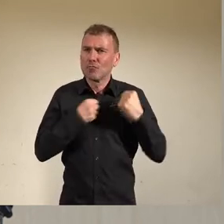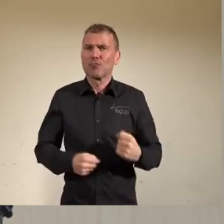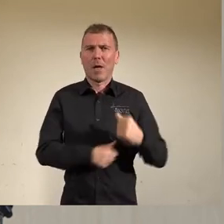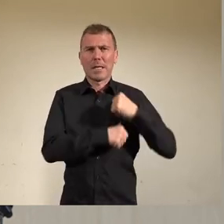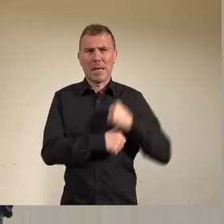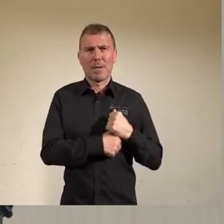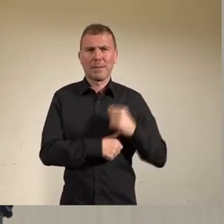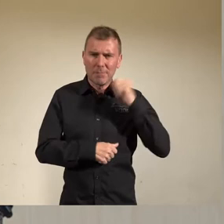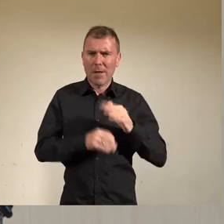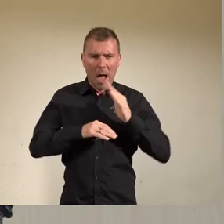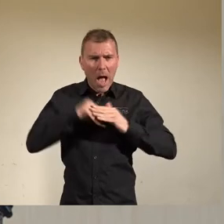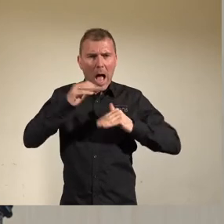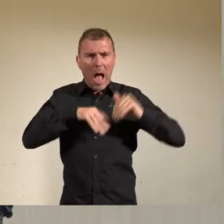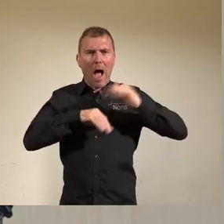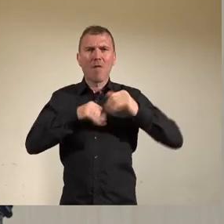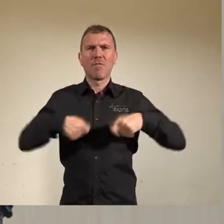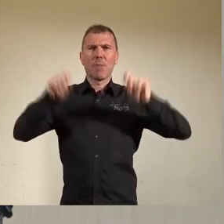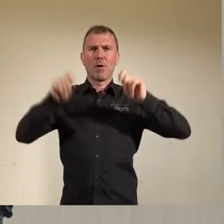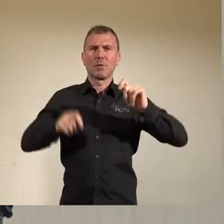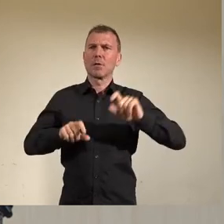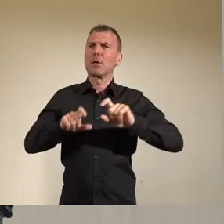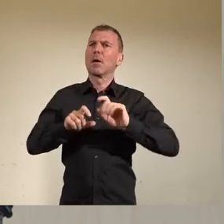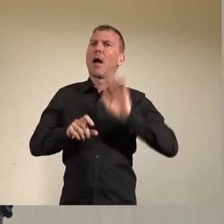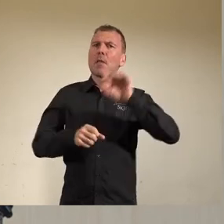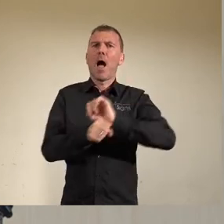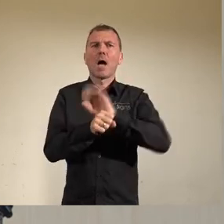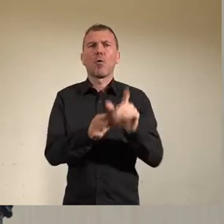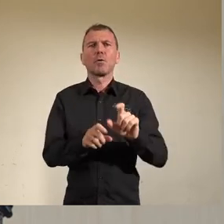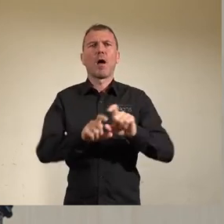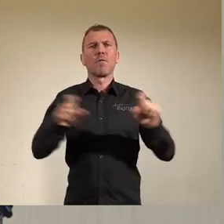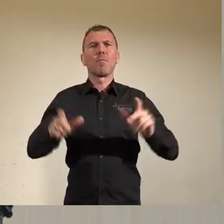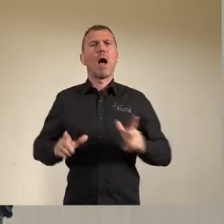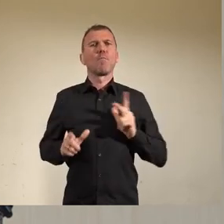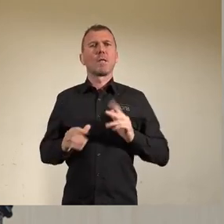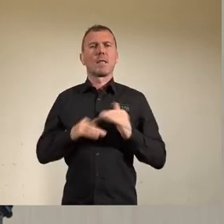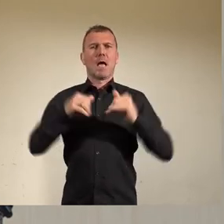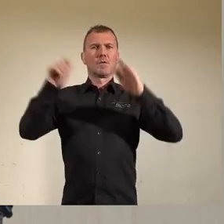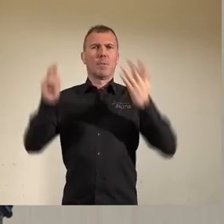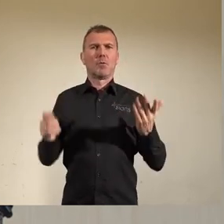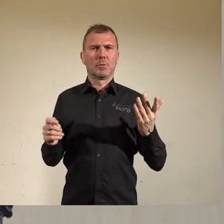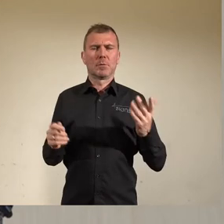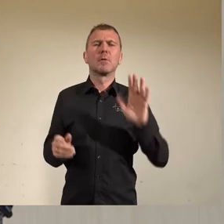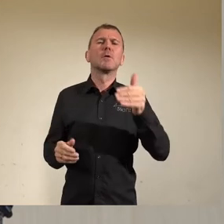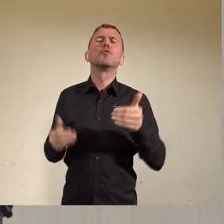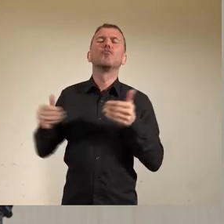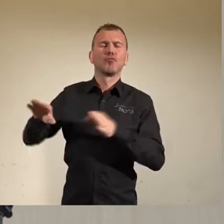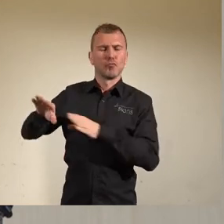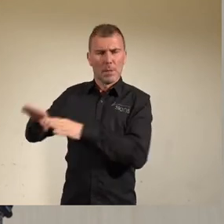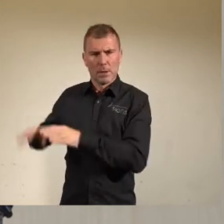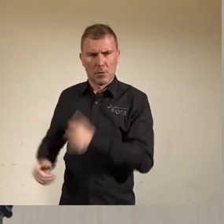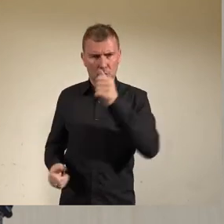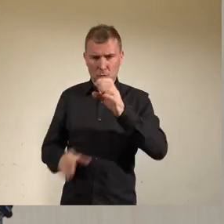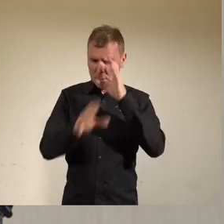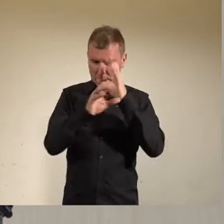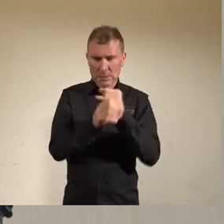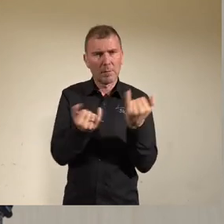wieder aufzubauen und modern das Unternehmen nach Corona aufzustellen. Erst später, aber jetzt wollen wir uns mal